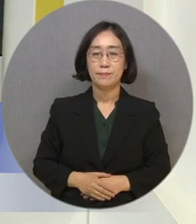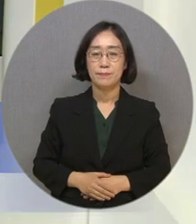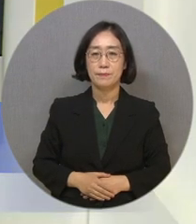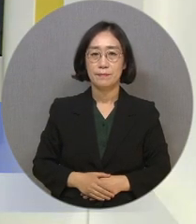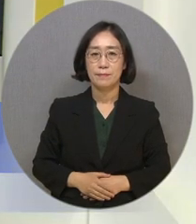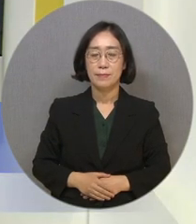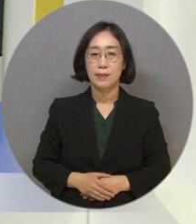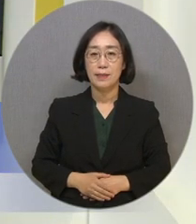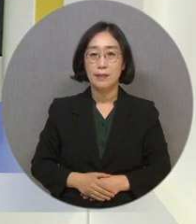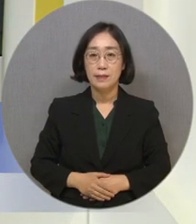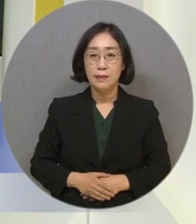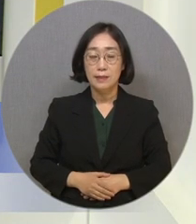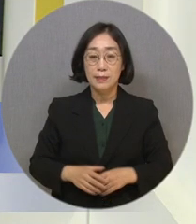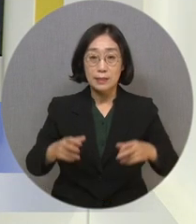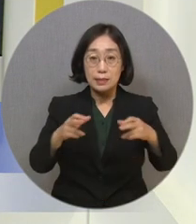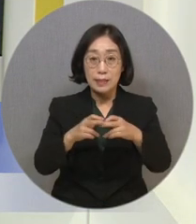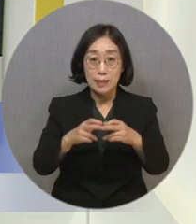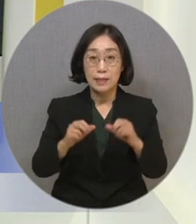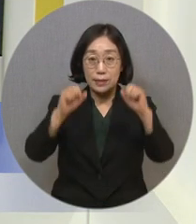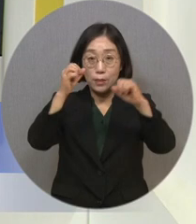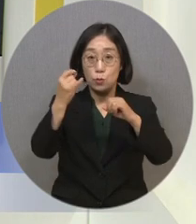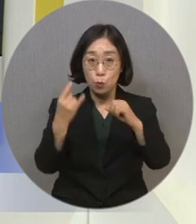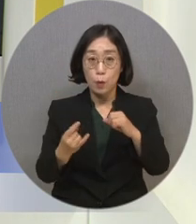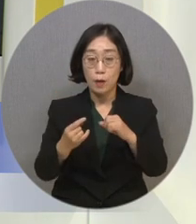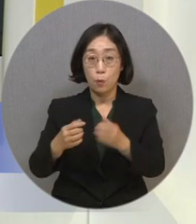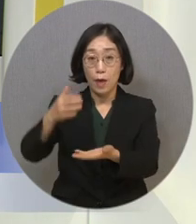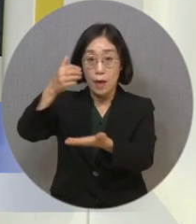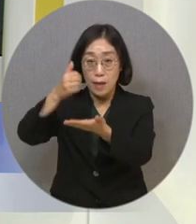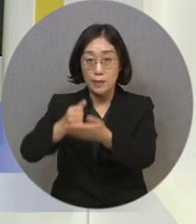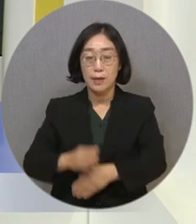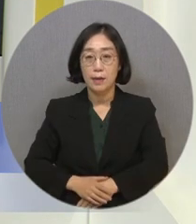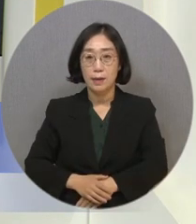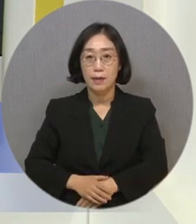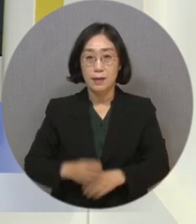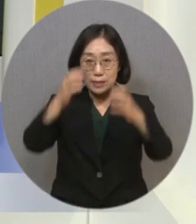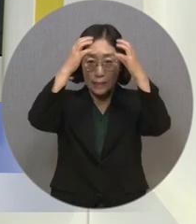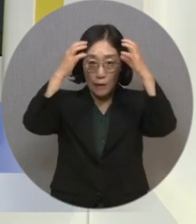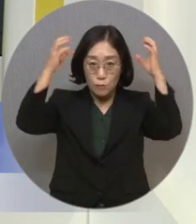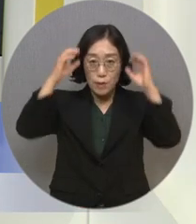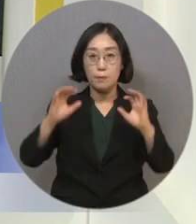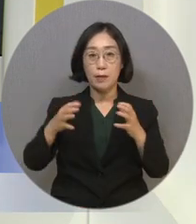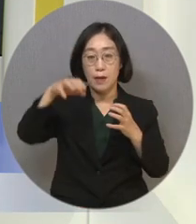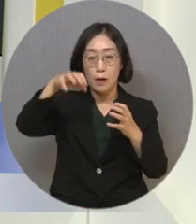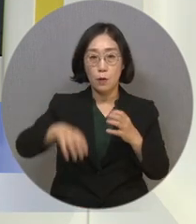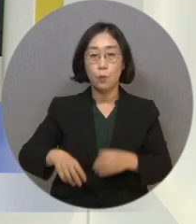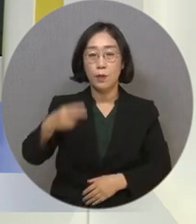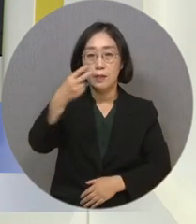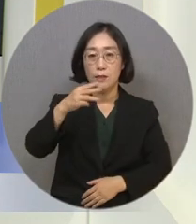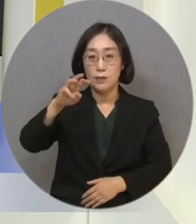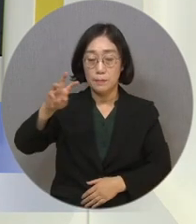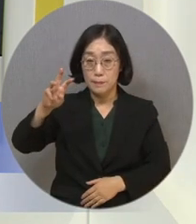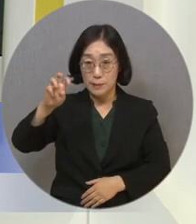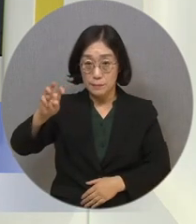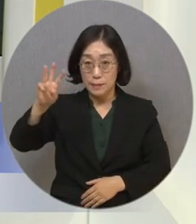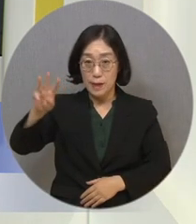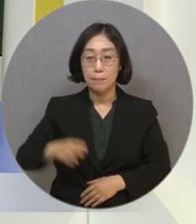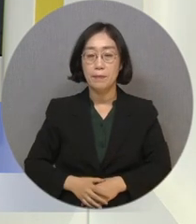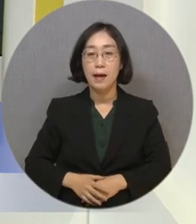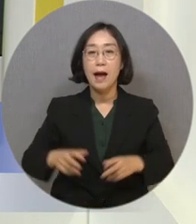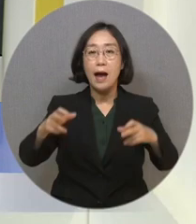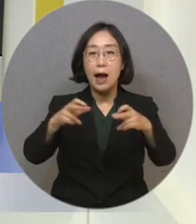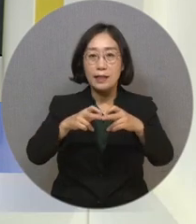대한장애인 체육회 정진환 회장이 사우디아라비아 리야드에서 열린 2023 아시아 패럴림픽